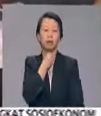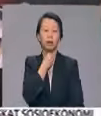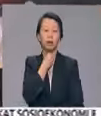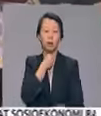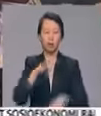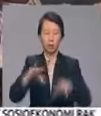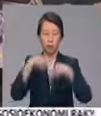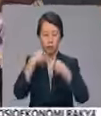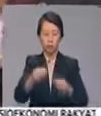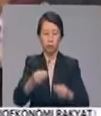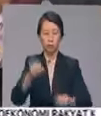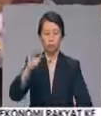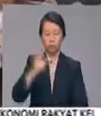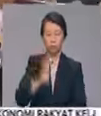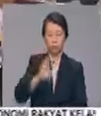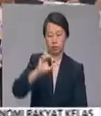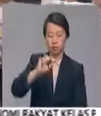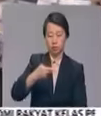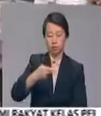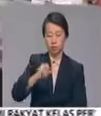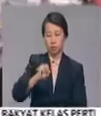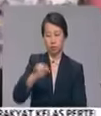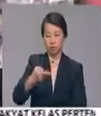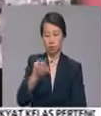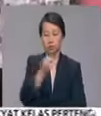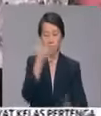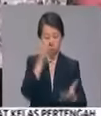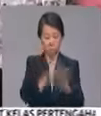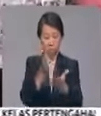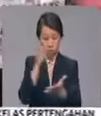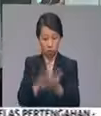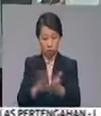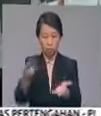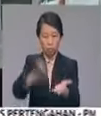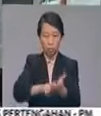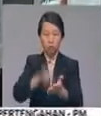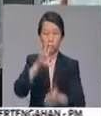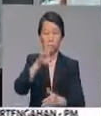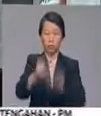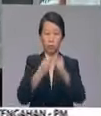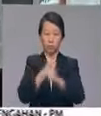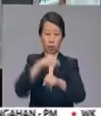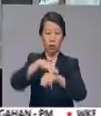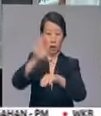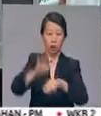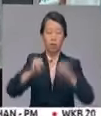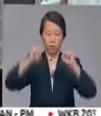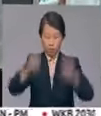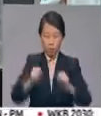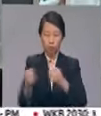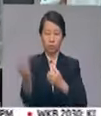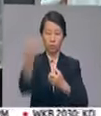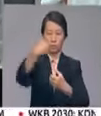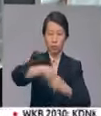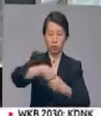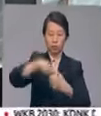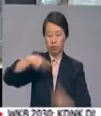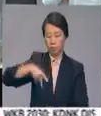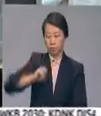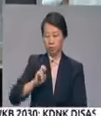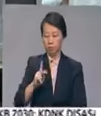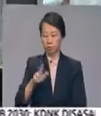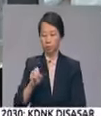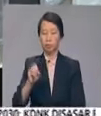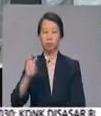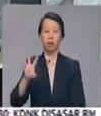Penerima bantuan sara hidup BSH dan pasangan yang berdaftar berusia 50 tahun ke atas secara automatik layak menyertai skim peka B40